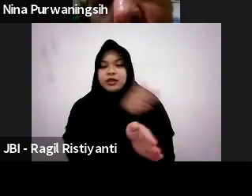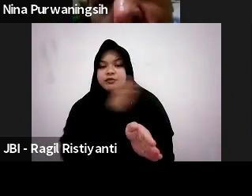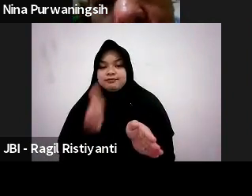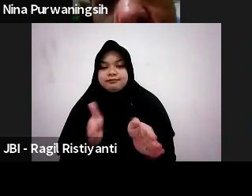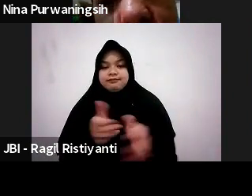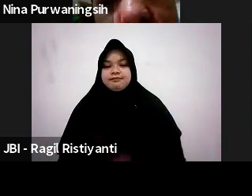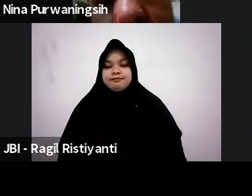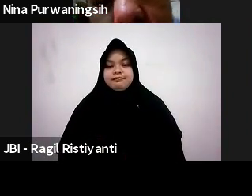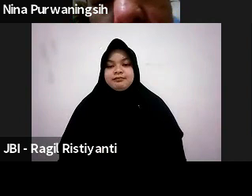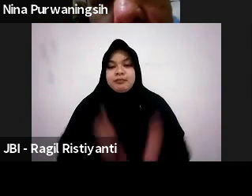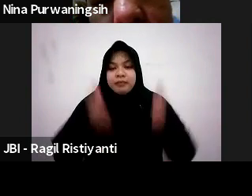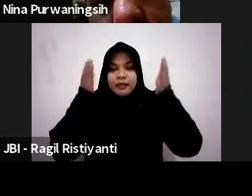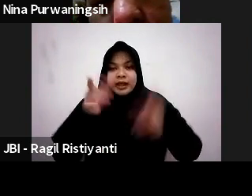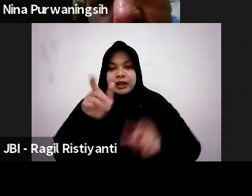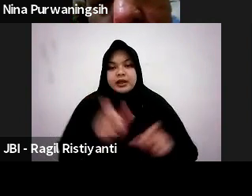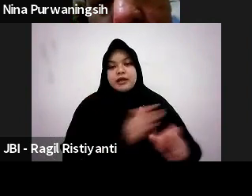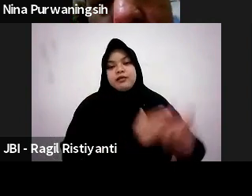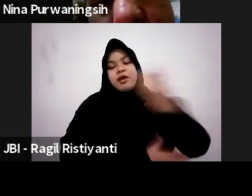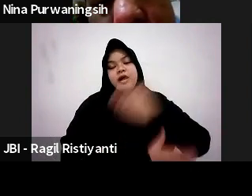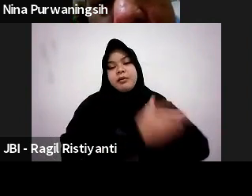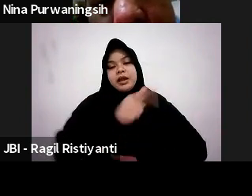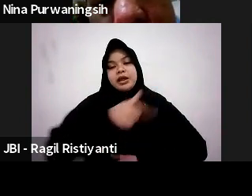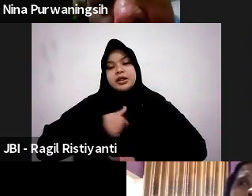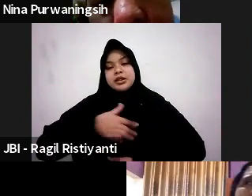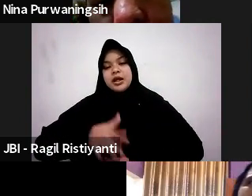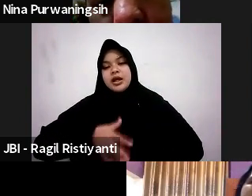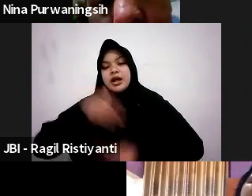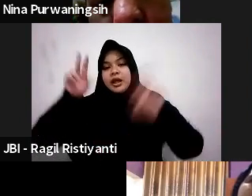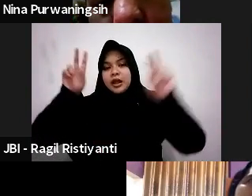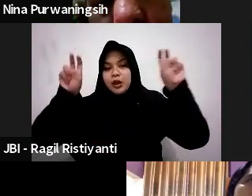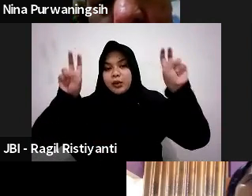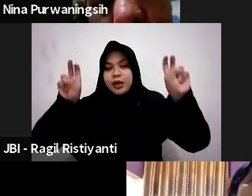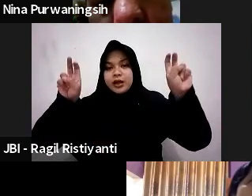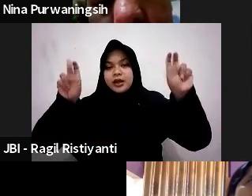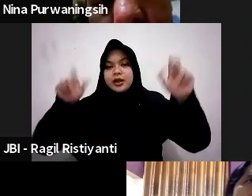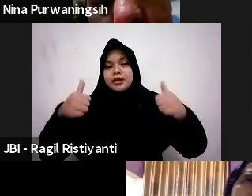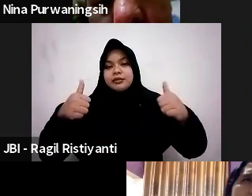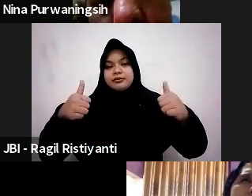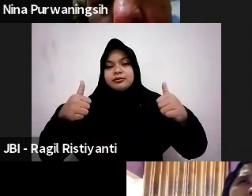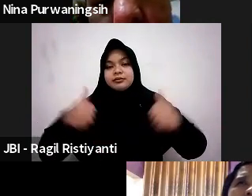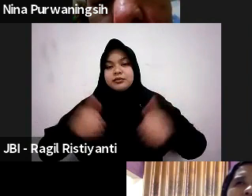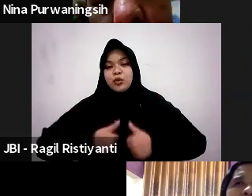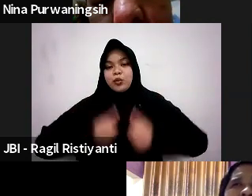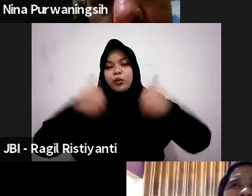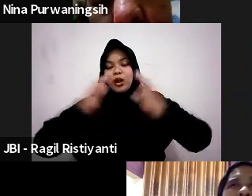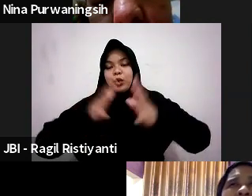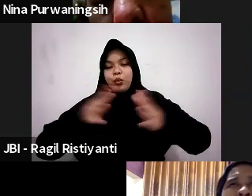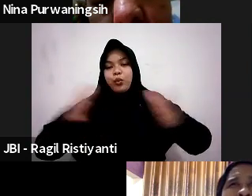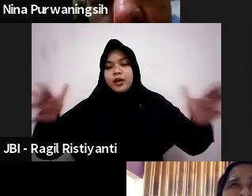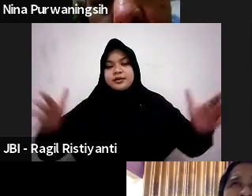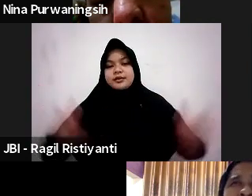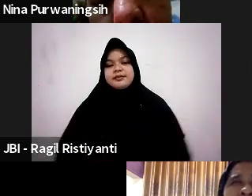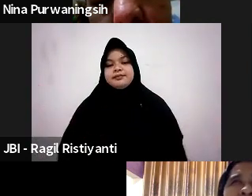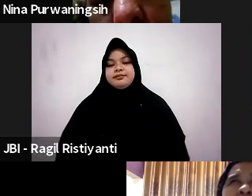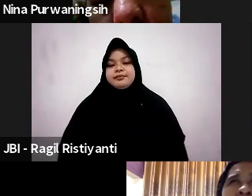di HP saya rasa ini topik yang sangat besar dan sangat luas begitu dan